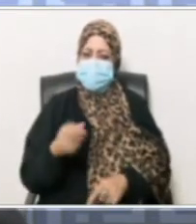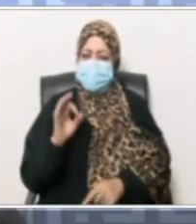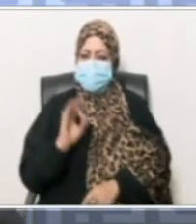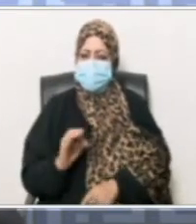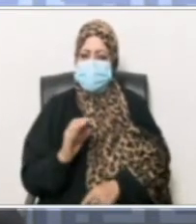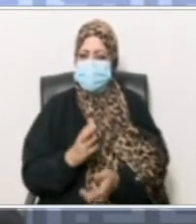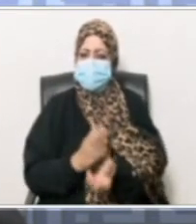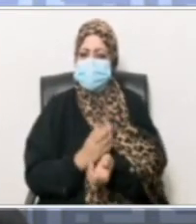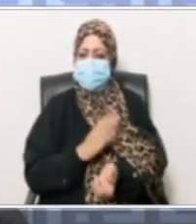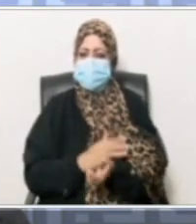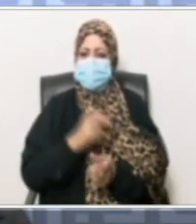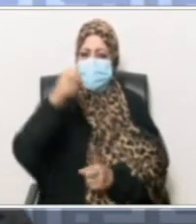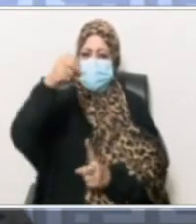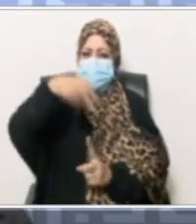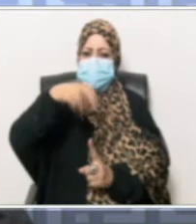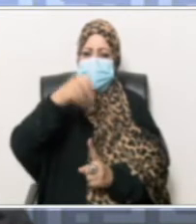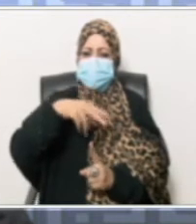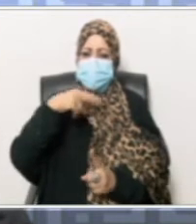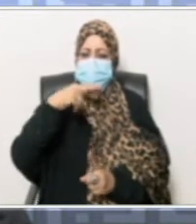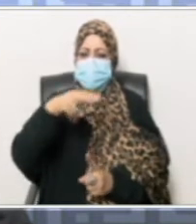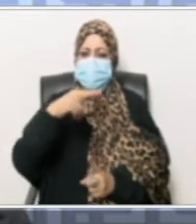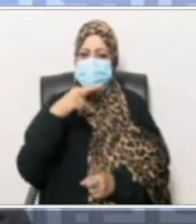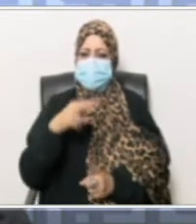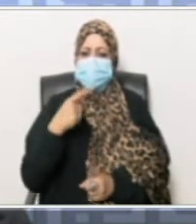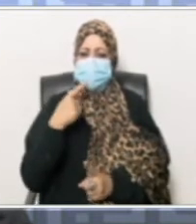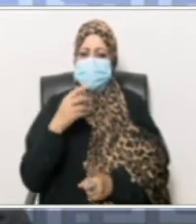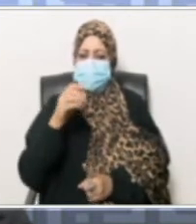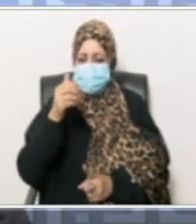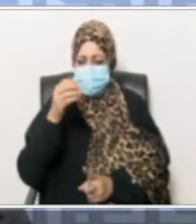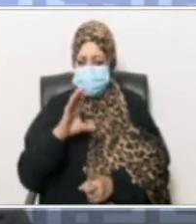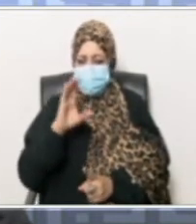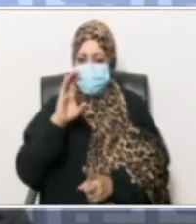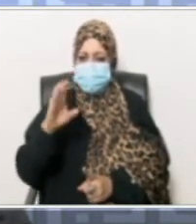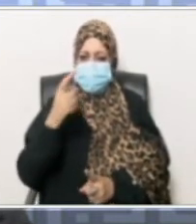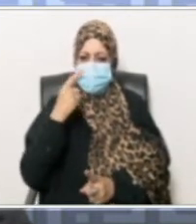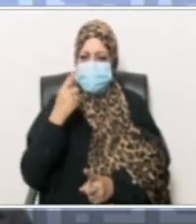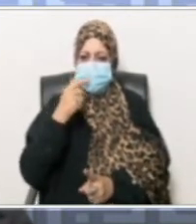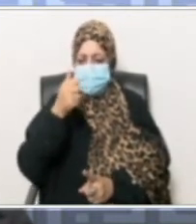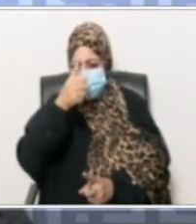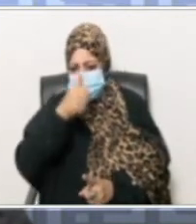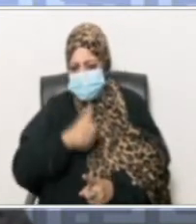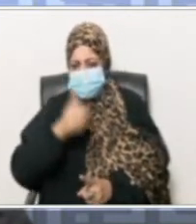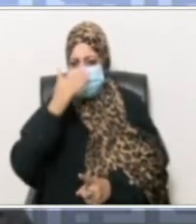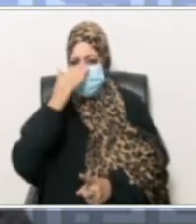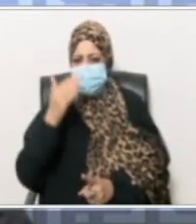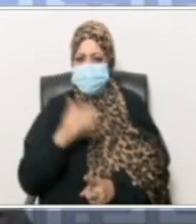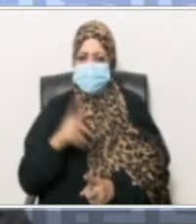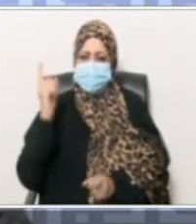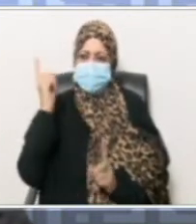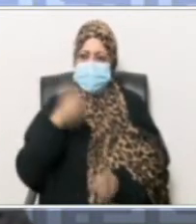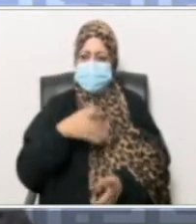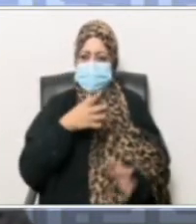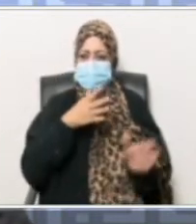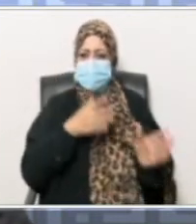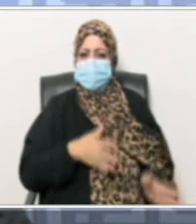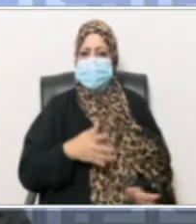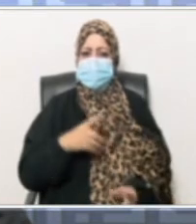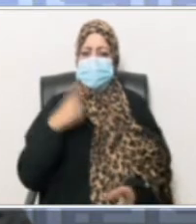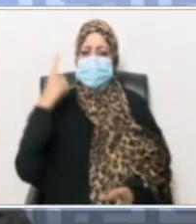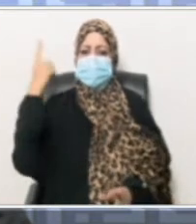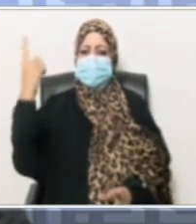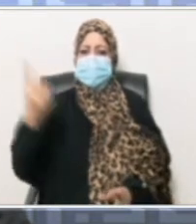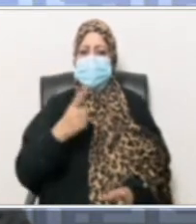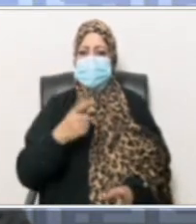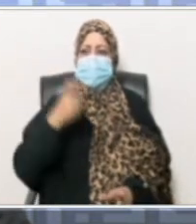طاعة، يقول هل هذا يأمر به سيد الخلق الذي أخرج الله به الناس من الظلمات